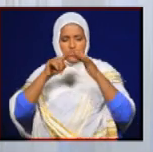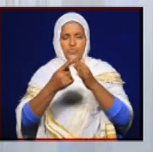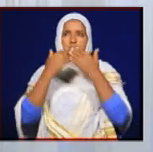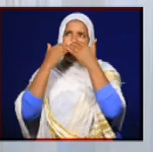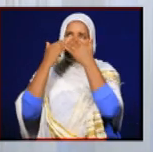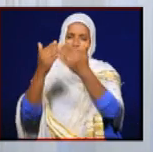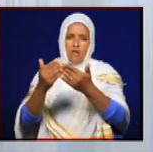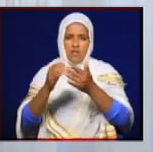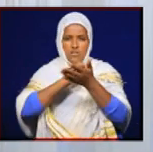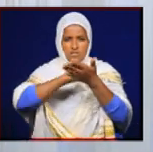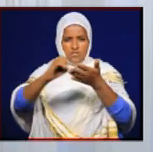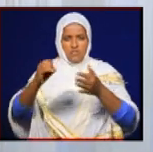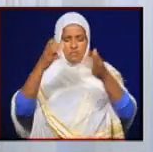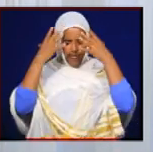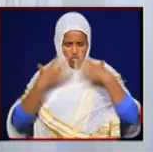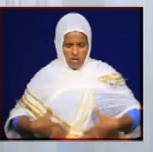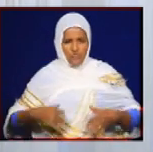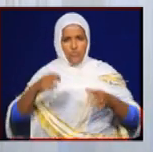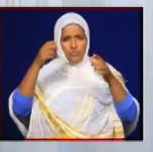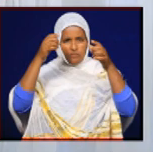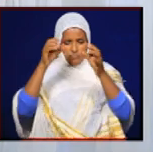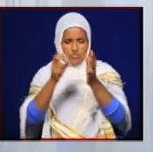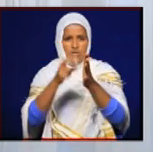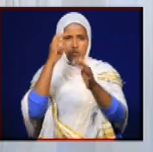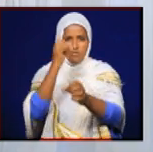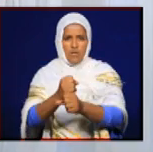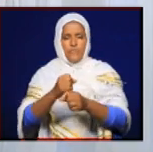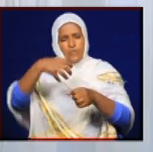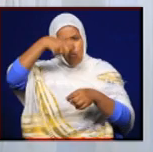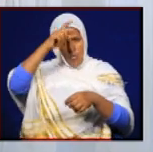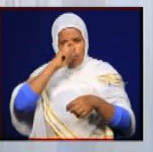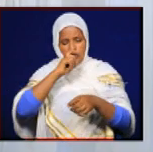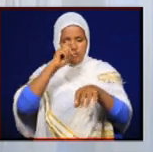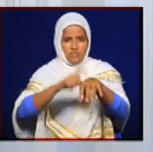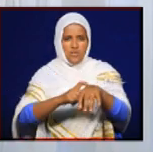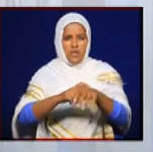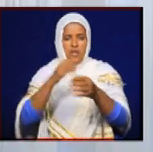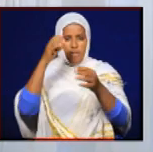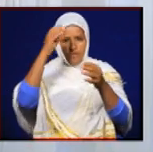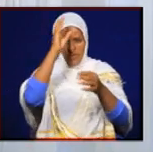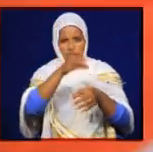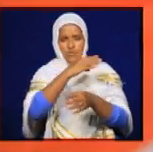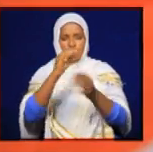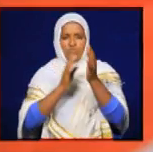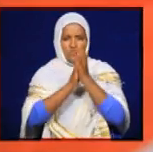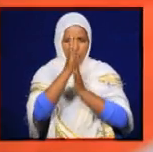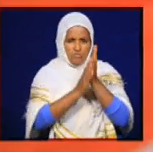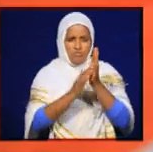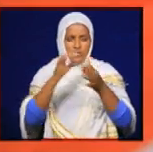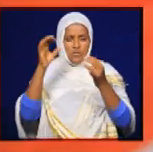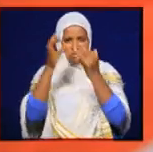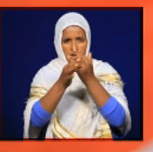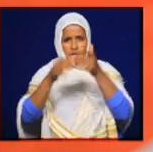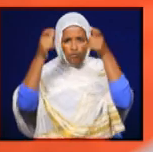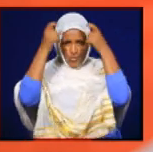የጀመርክ ምስጋና ጽድቅን ተጎናጽፈህ ወንጌል ተጫምተሃል በጉብዝና ወራት መስቀሉን ሽተሃል ከትዳር